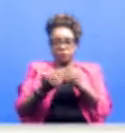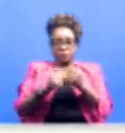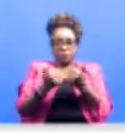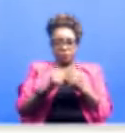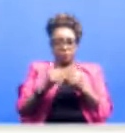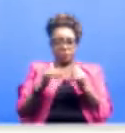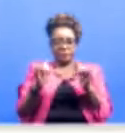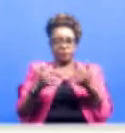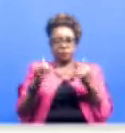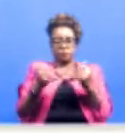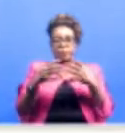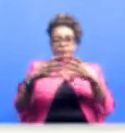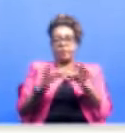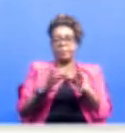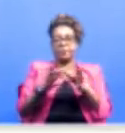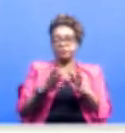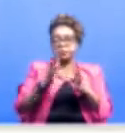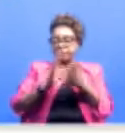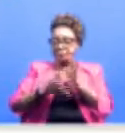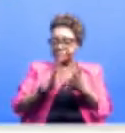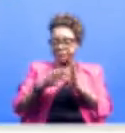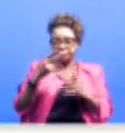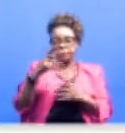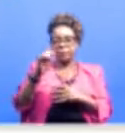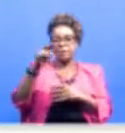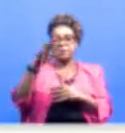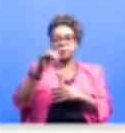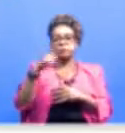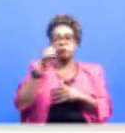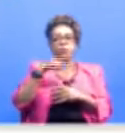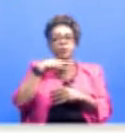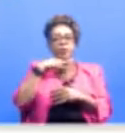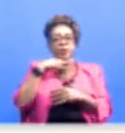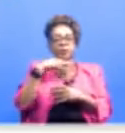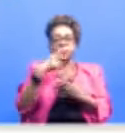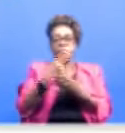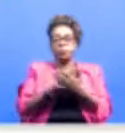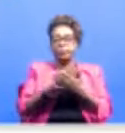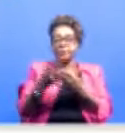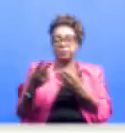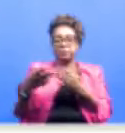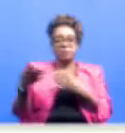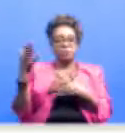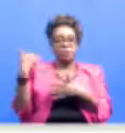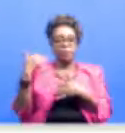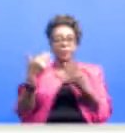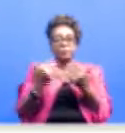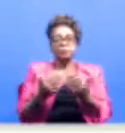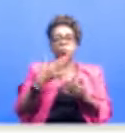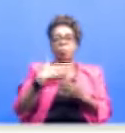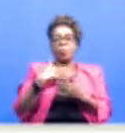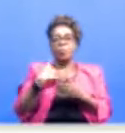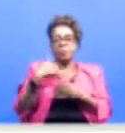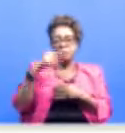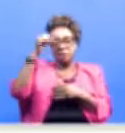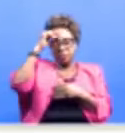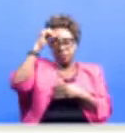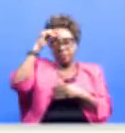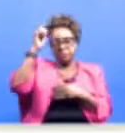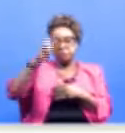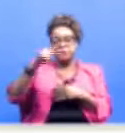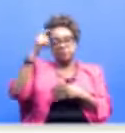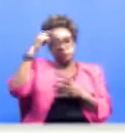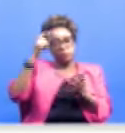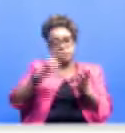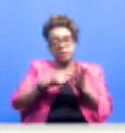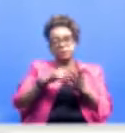familia ya mananariadha Wa Zamani Henry rono aliaga dunia ya Pata Wiki mbili zilizopita imetaka serikali kuwatambua wanariadha wa